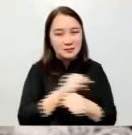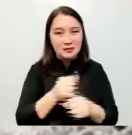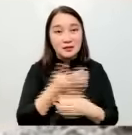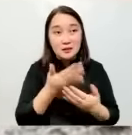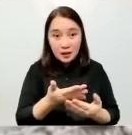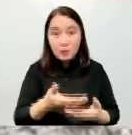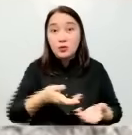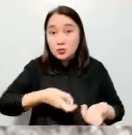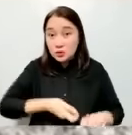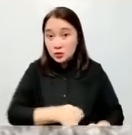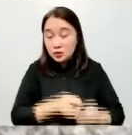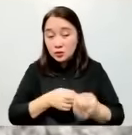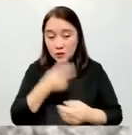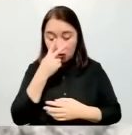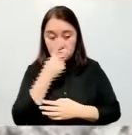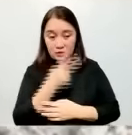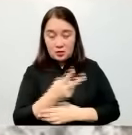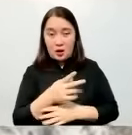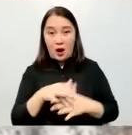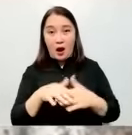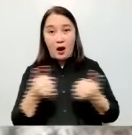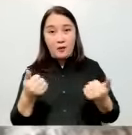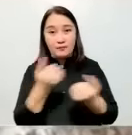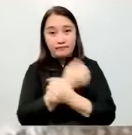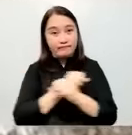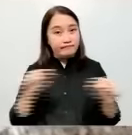pa makakaligtas sa mga sakay nito.